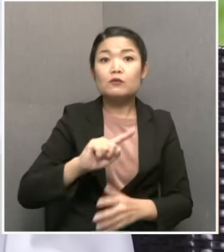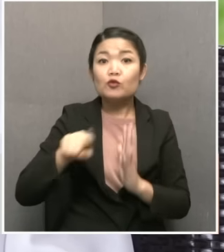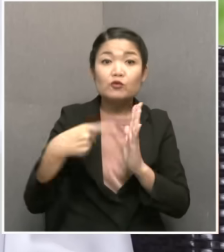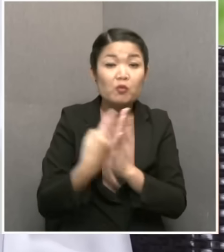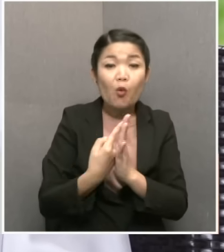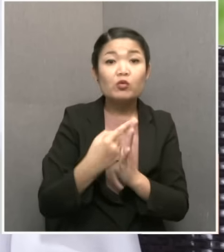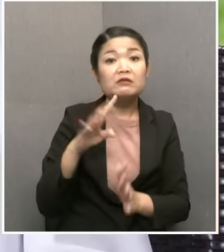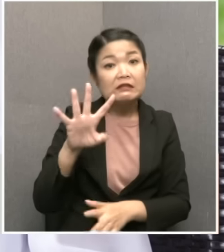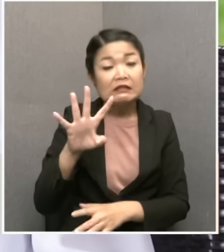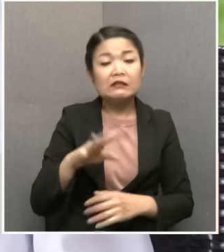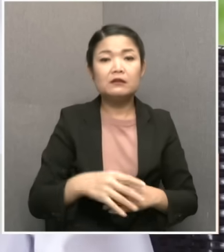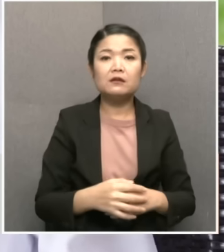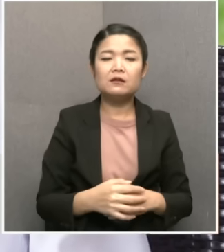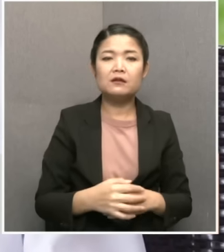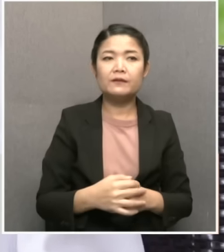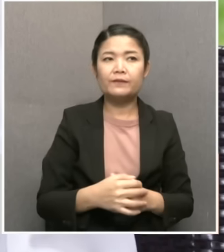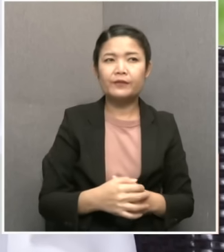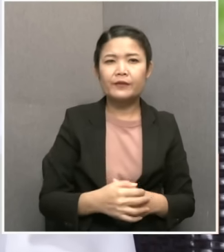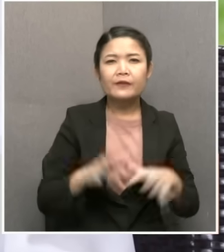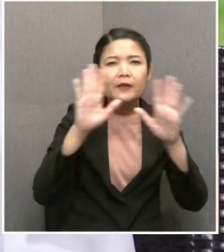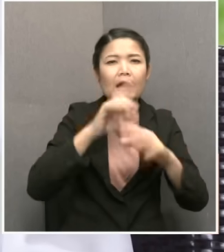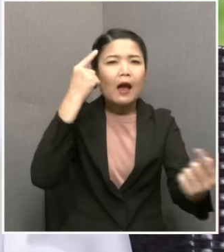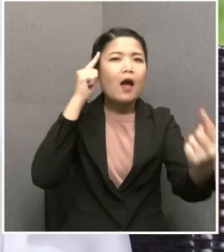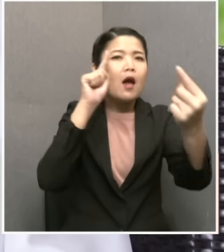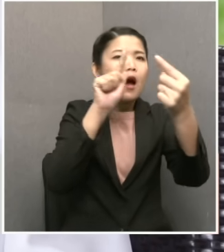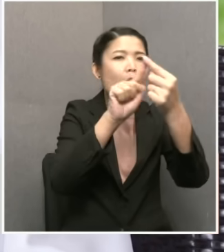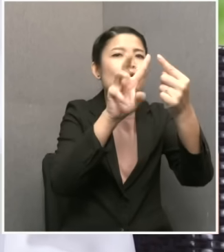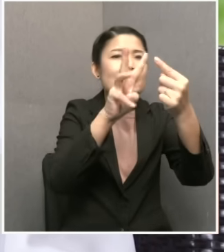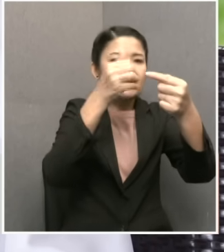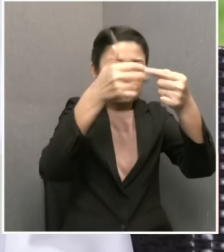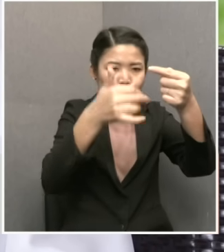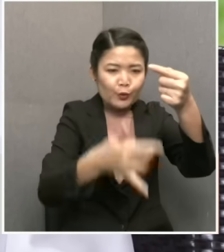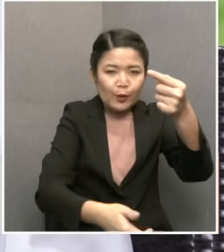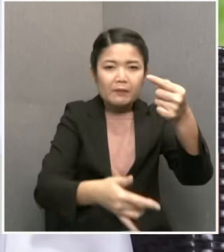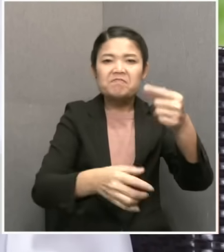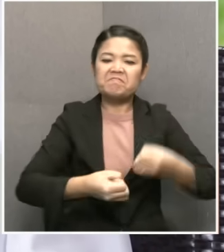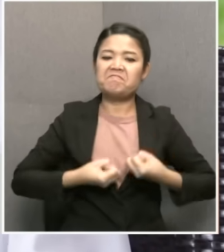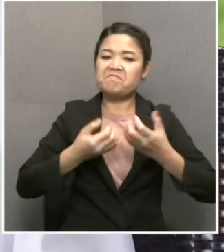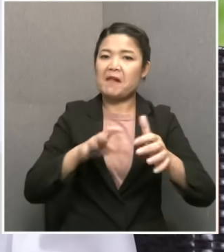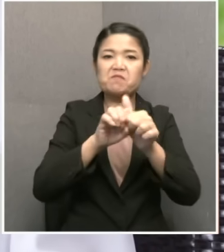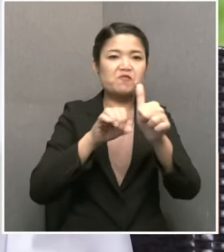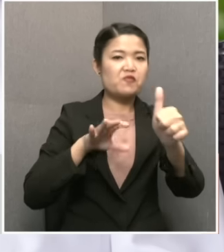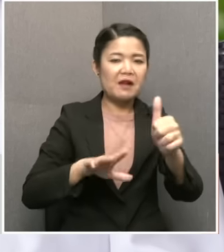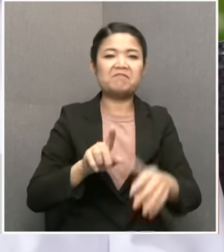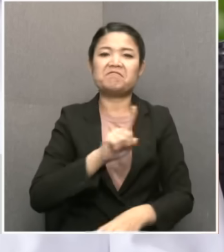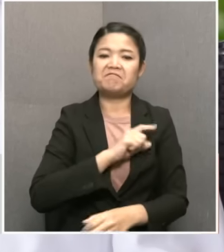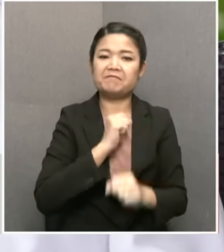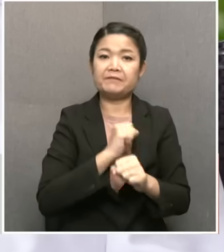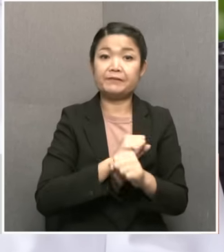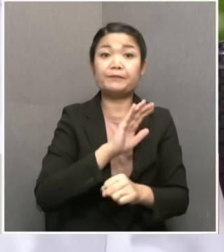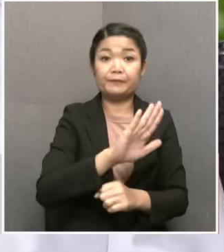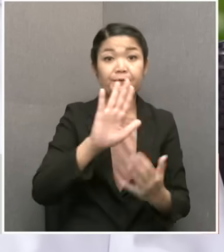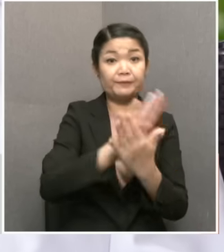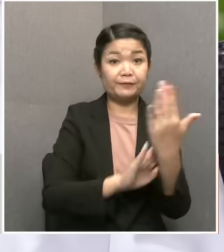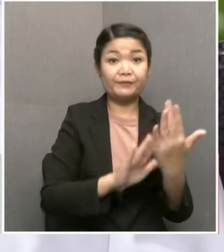ญยังไงอาจารย ์มันเป็นการแสดงวิสัยทัศน์แสดงความเป็นผู้นำแสดงบทบาทของประเทศของตนเองถ้าดูน้